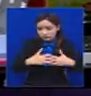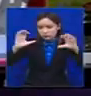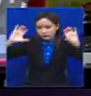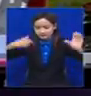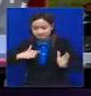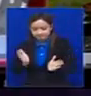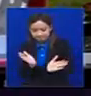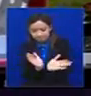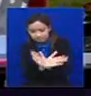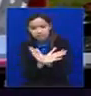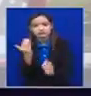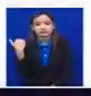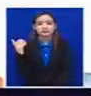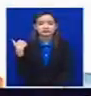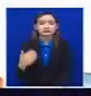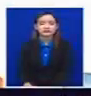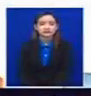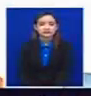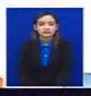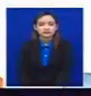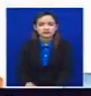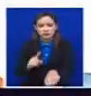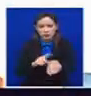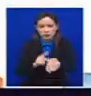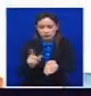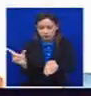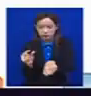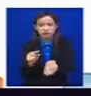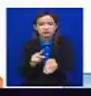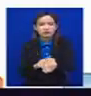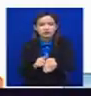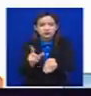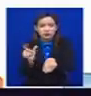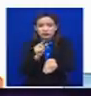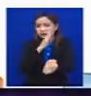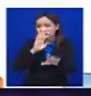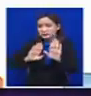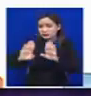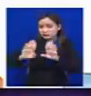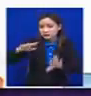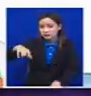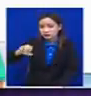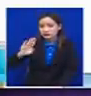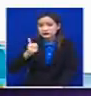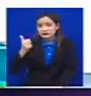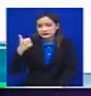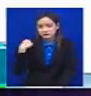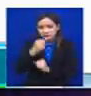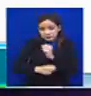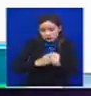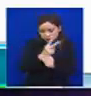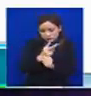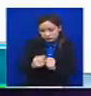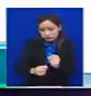ดัน ช่วงเวลาสั้นมากนะครับถ้าเทียบกับผู้ประกอบการหรือบริษัทอื่นเนี่ย 2-3 ปีที่เราเห็นต